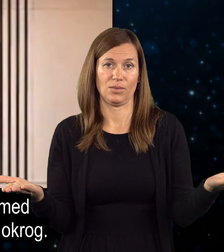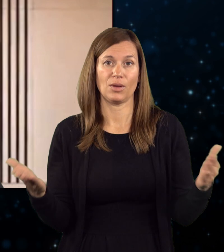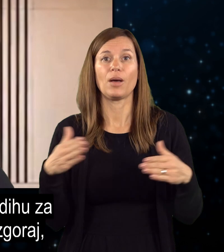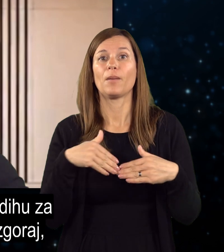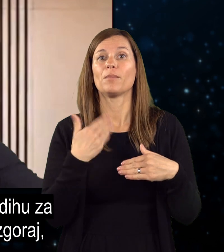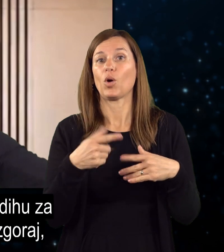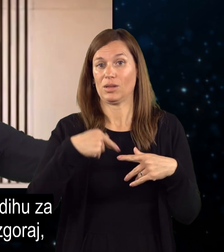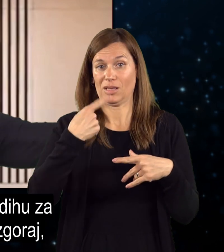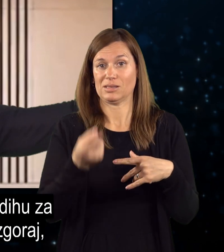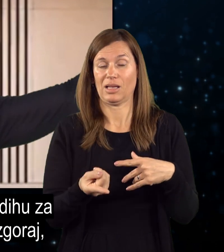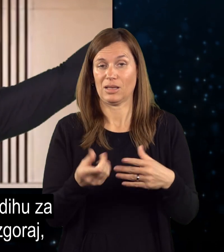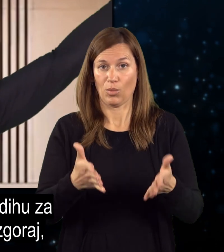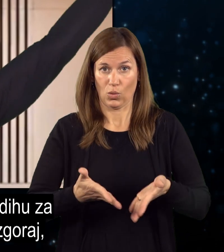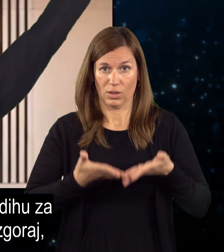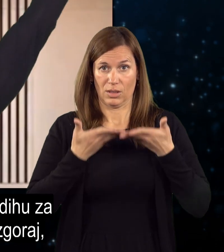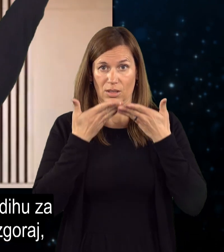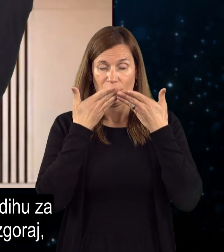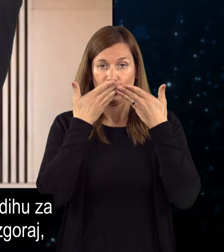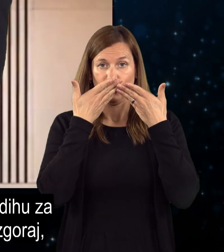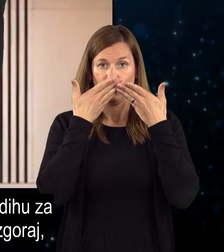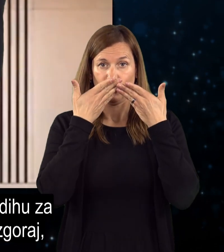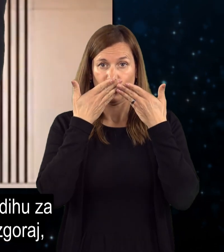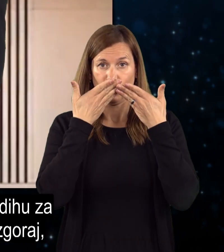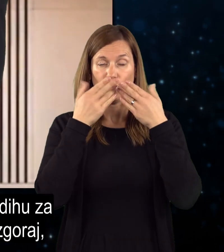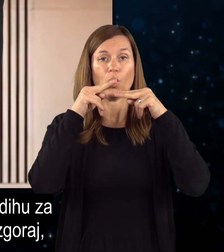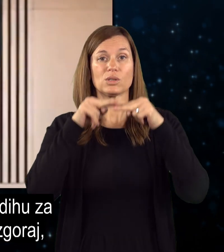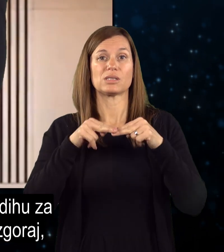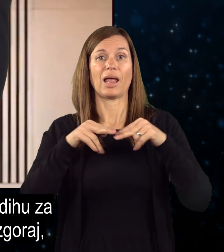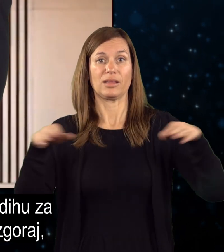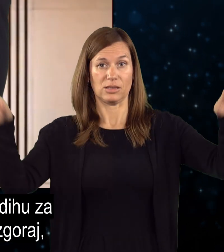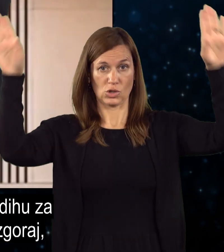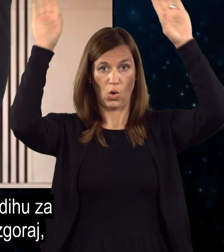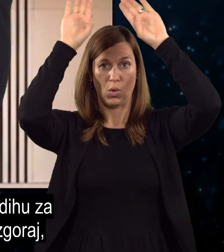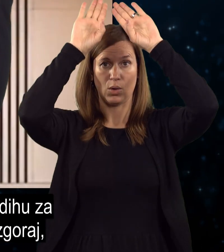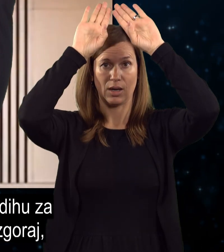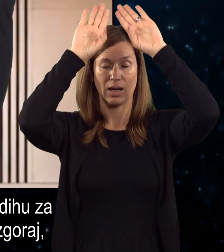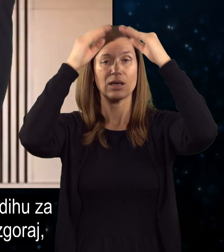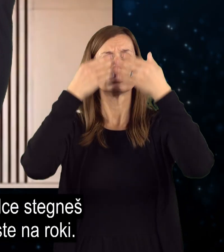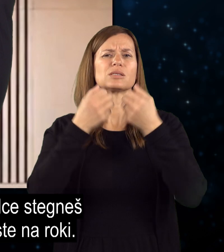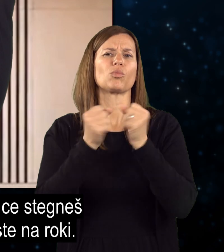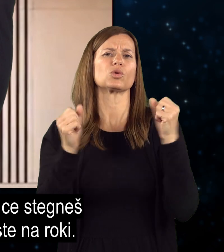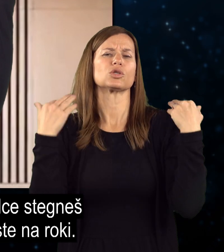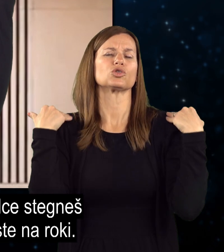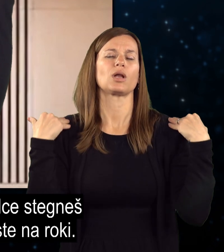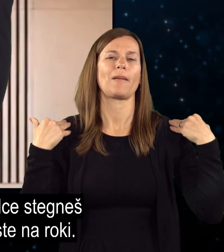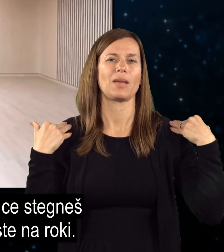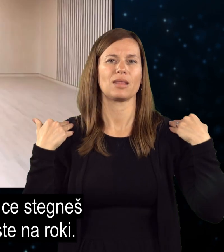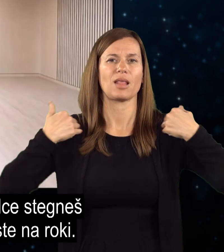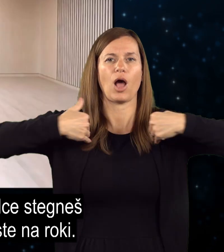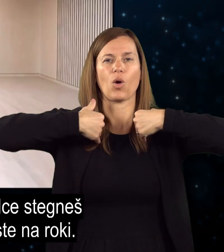In po naslednjem vdihu za trenutek ostaneš zgoraj. Sprostiš ramena, komolce stegneš proti